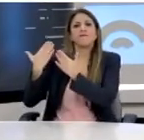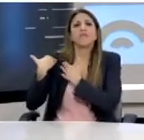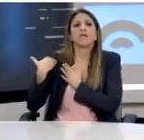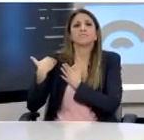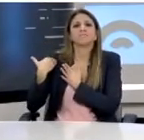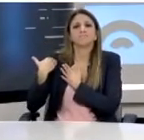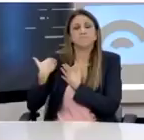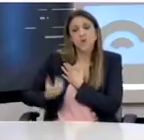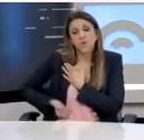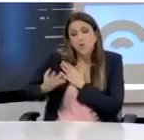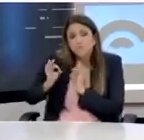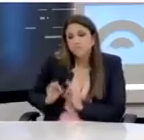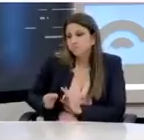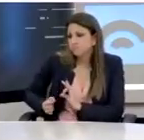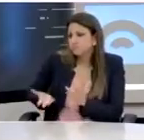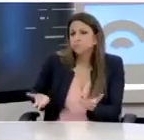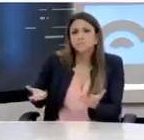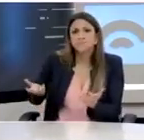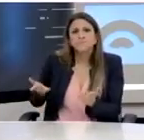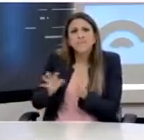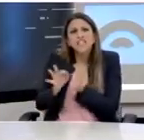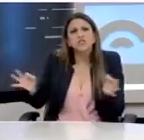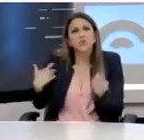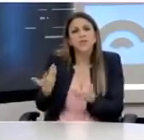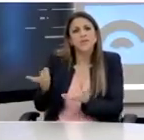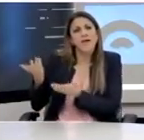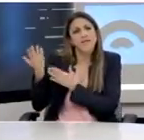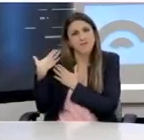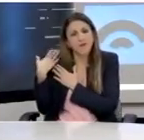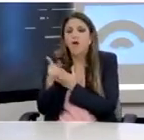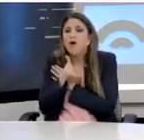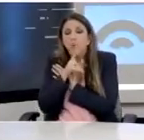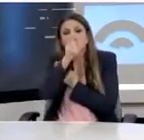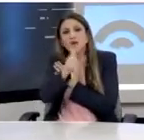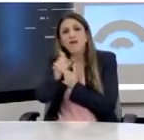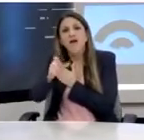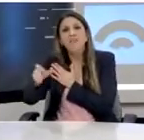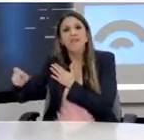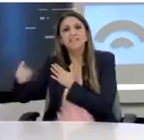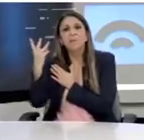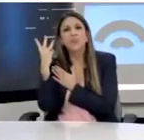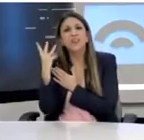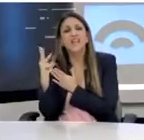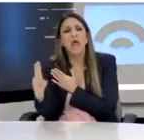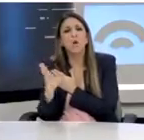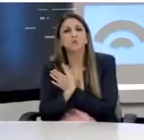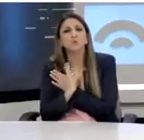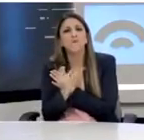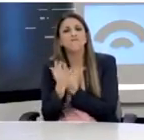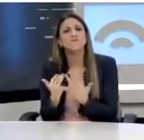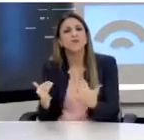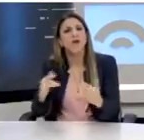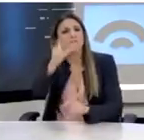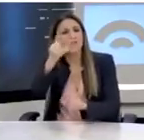εγώ αισθάνομαι εθνική ευθύνη, με την ιστορική και την εθνική ευθύνη που έχει ο καθένας και η καθεμιά από τους 300 εθνικής αντιπροσωπείας που